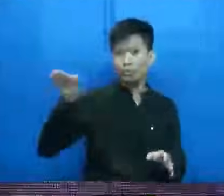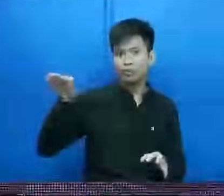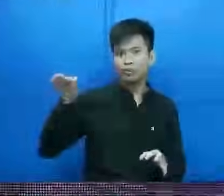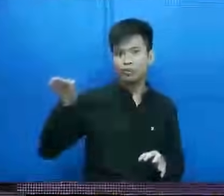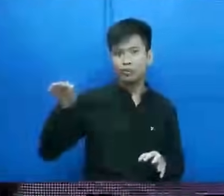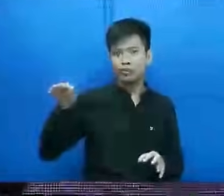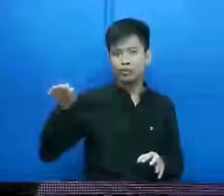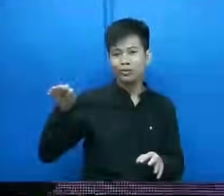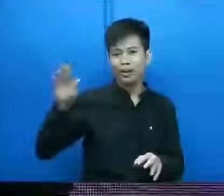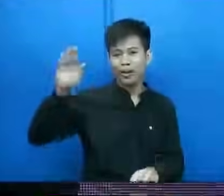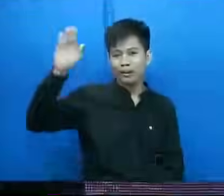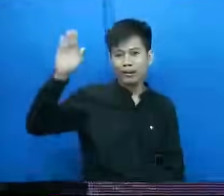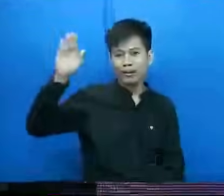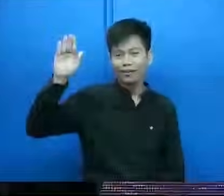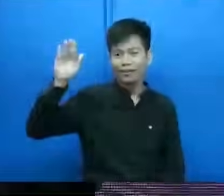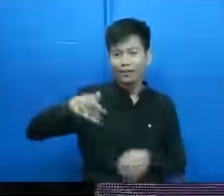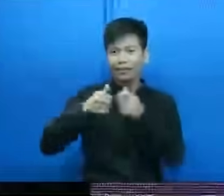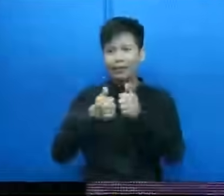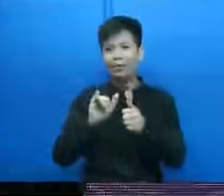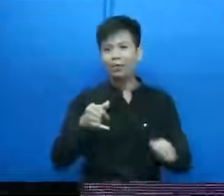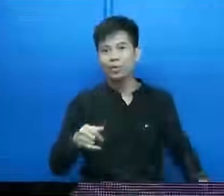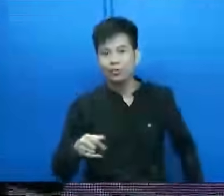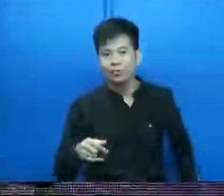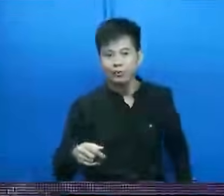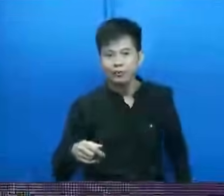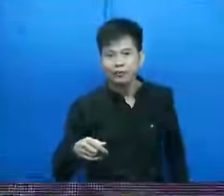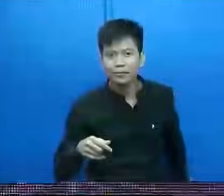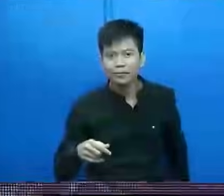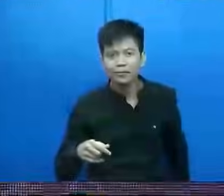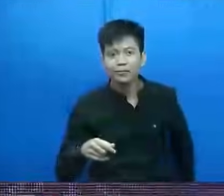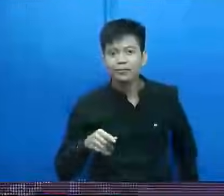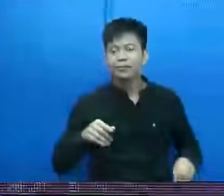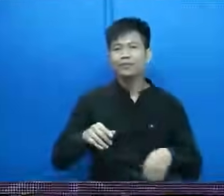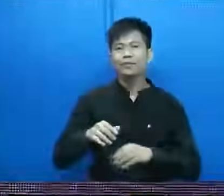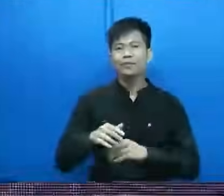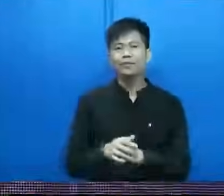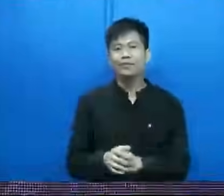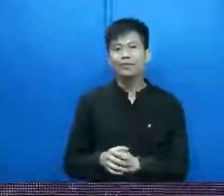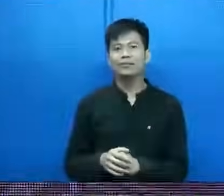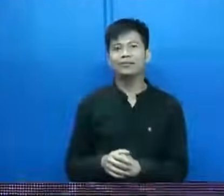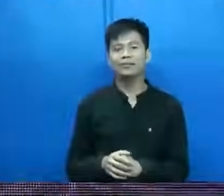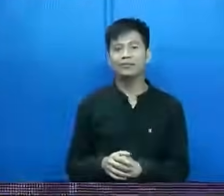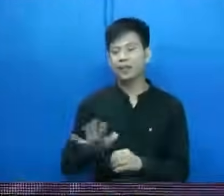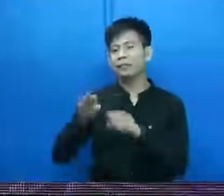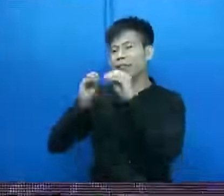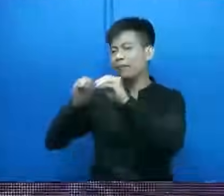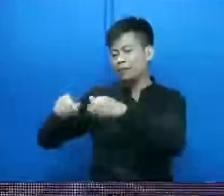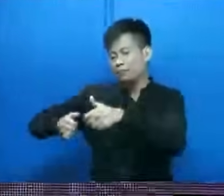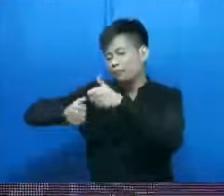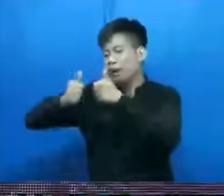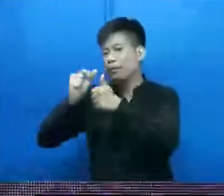tadi angkat tangan, antum siapkan juga, tolong dicatat namanya. Nanti saya salurkan ke kampus yang terbaik, yang bisa membimbing antum insyaAllah.